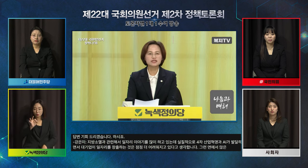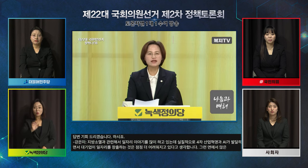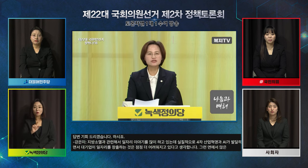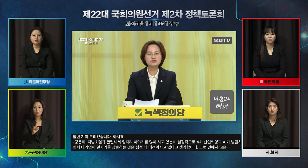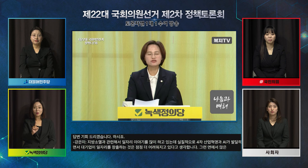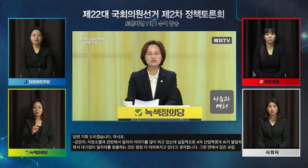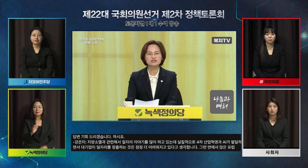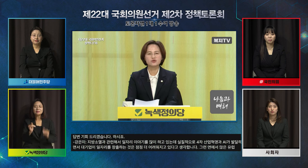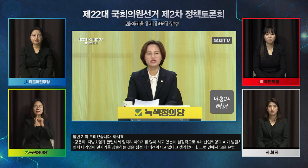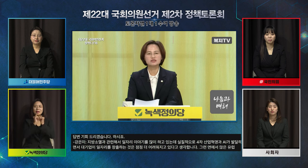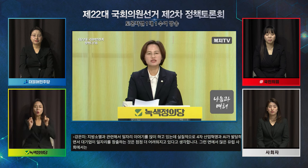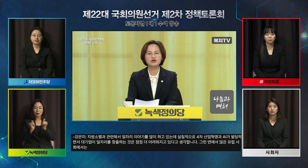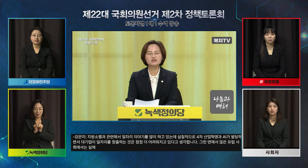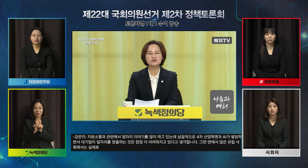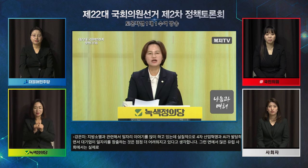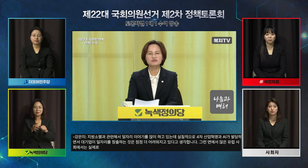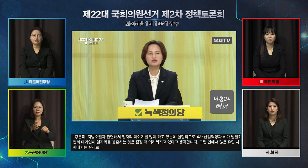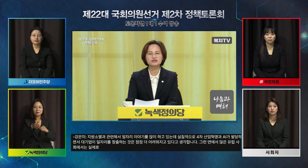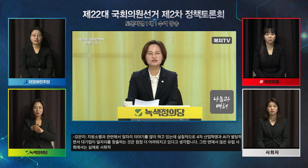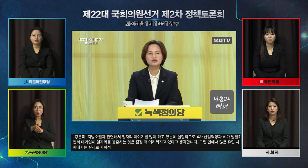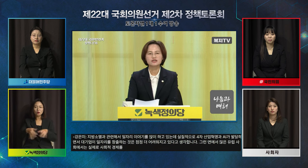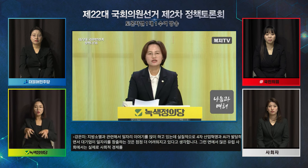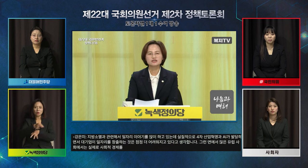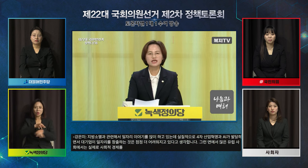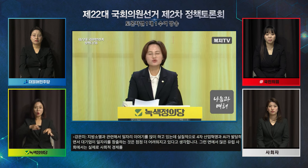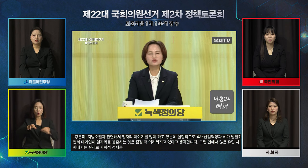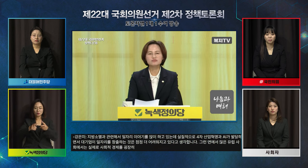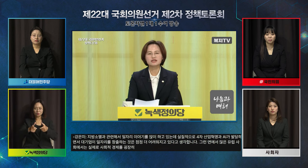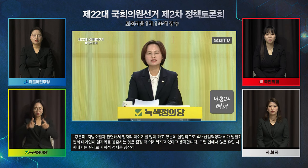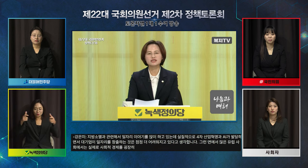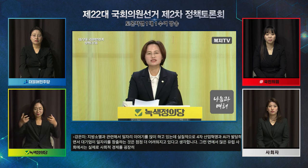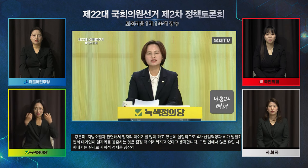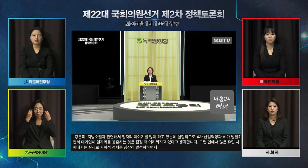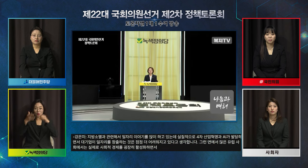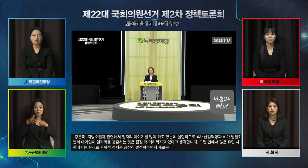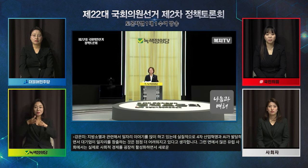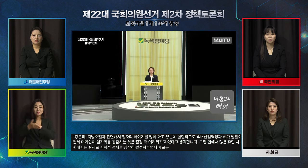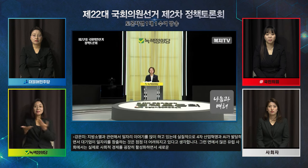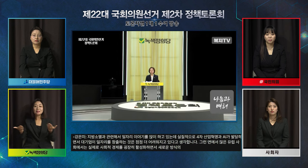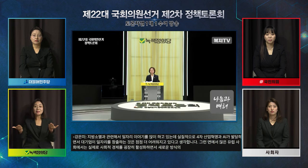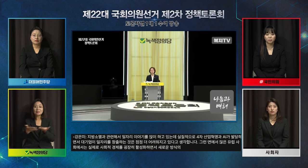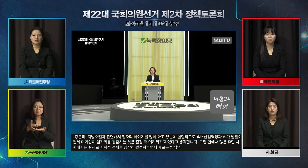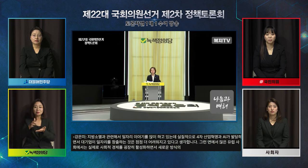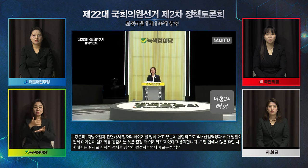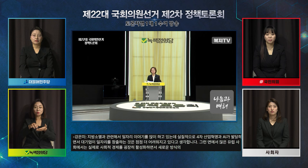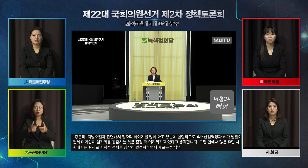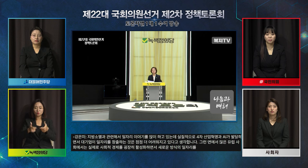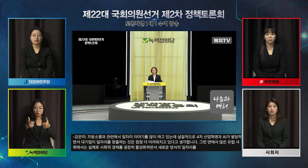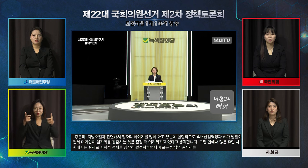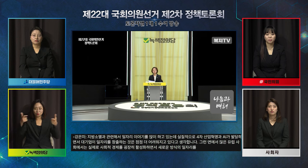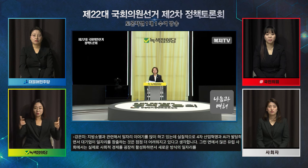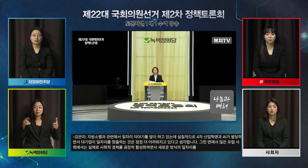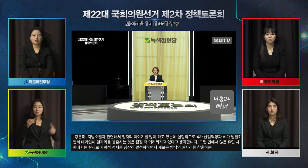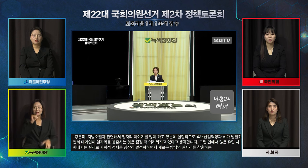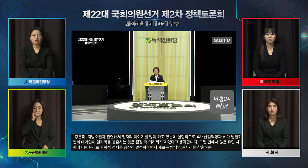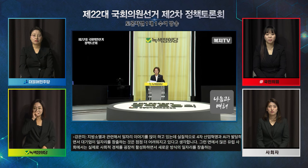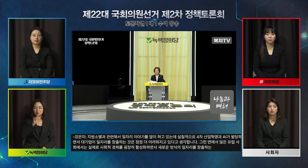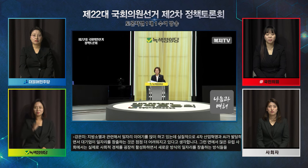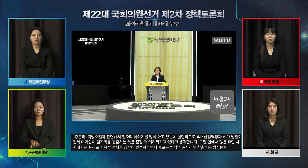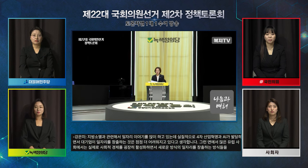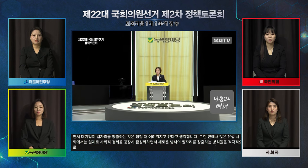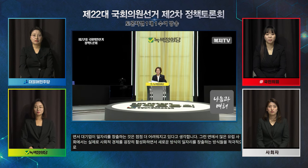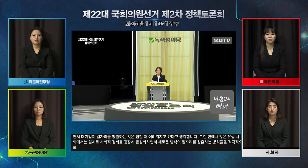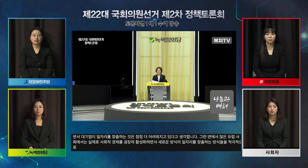사회적 경제를 굉장히 활성화하면서 새로운 방식의 일자리를 창출하는 방식들을 적극적으로